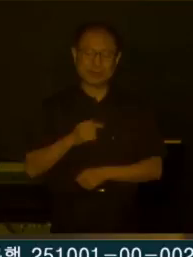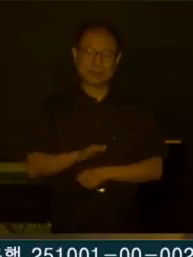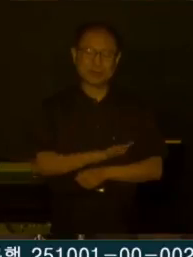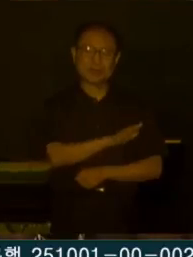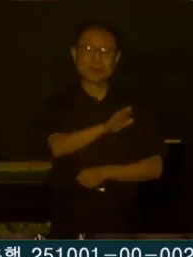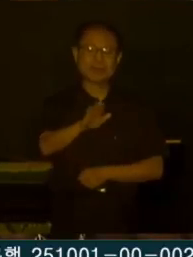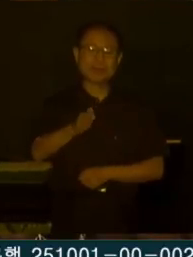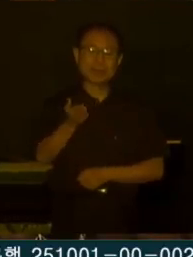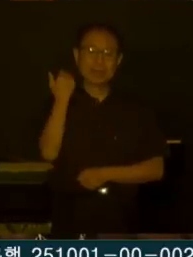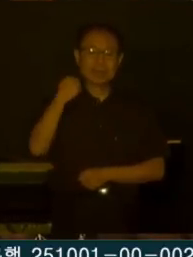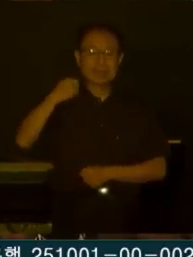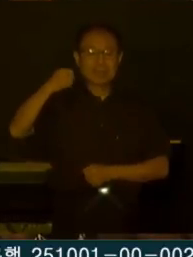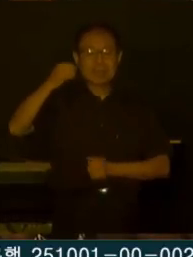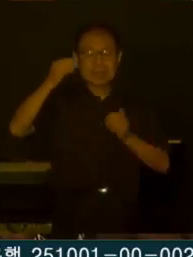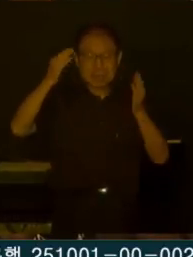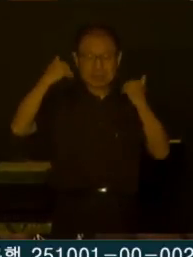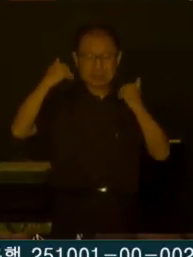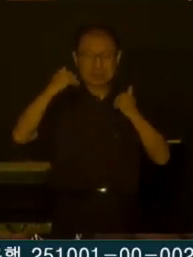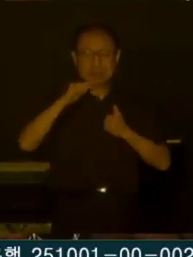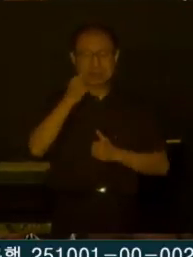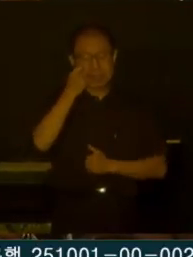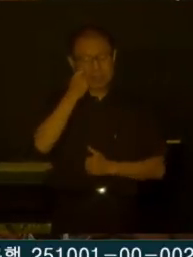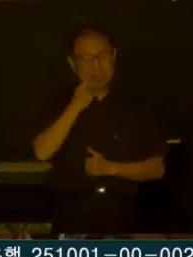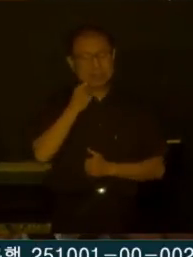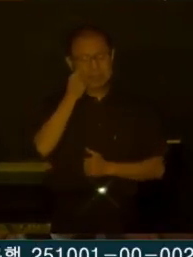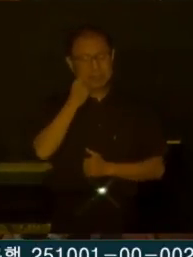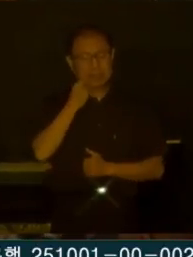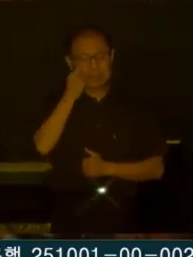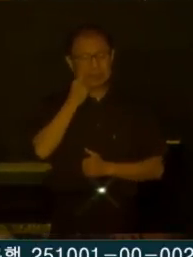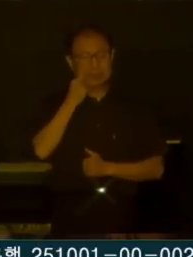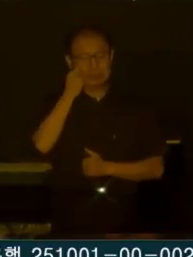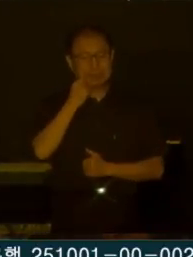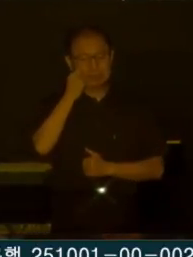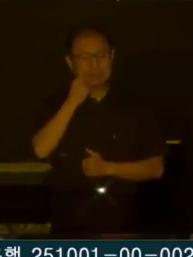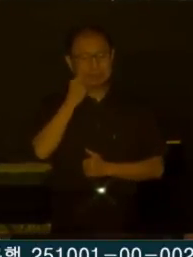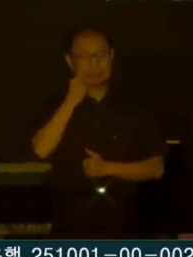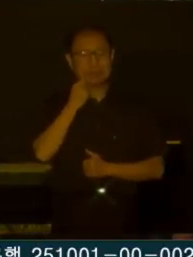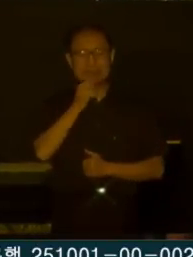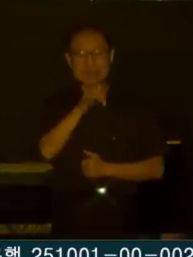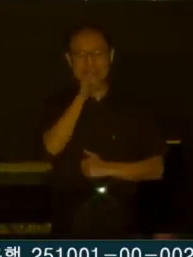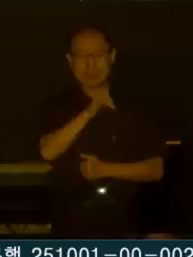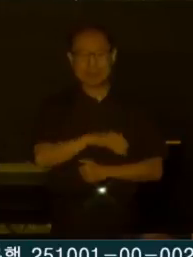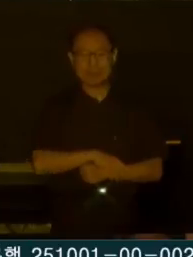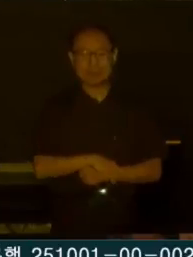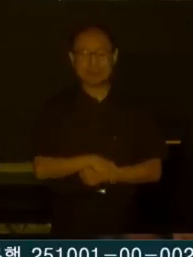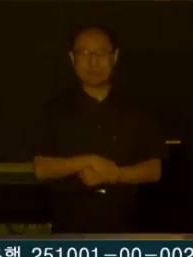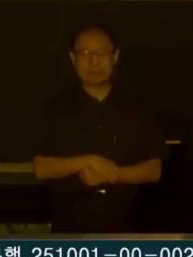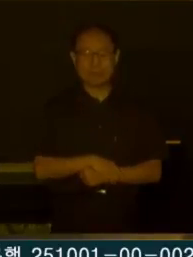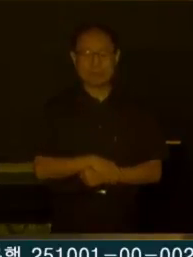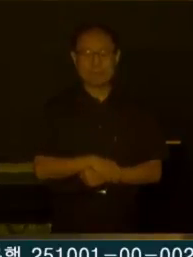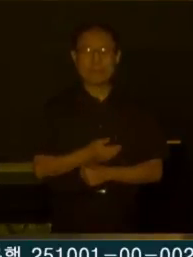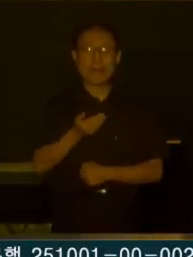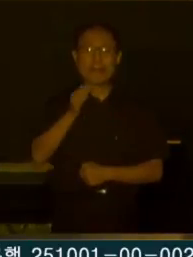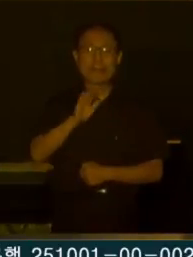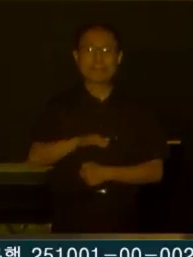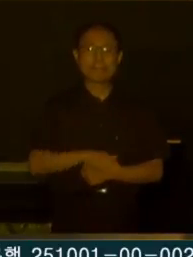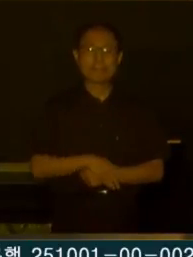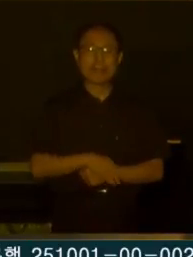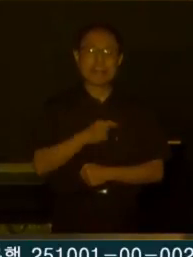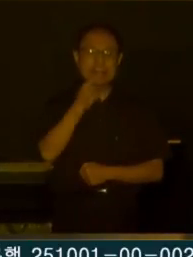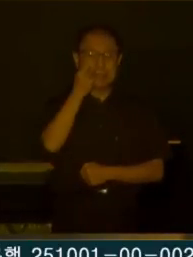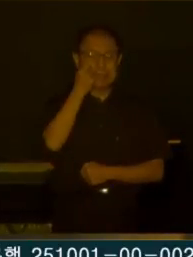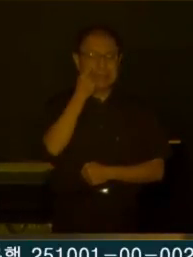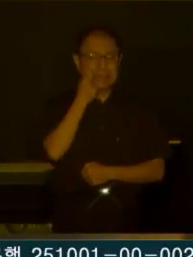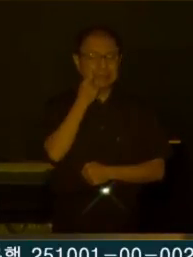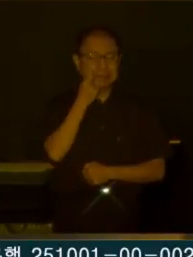우리는 지난 여름 깊고 깊은 슬픔의 지하 통로를 지나왔습니다. 그러나 그